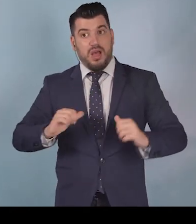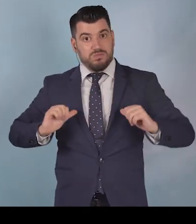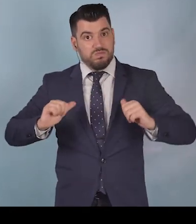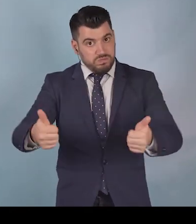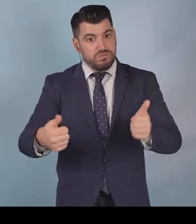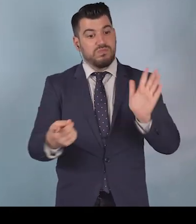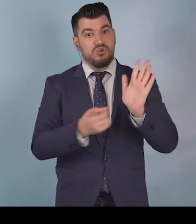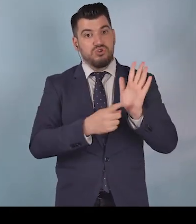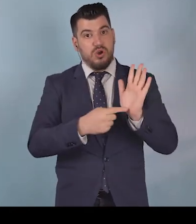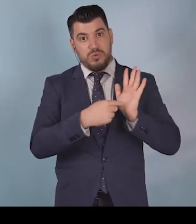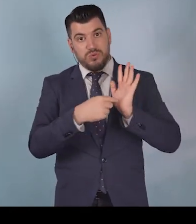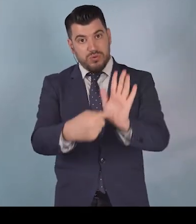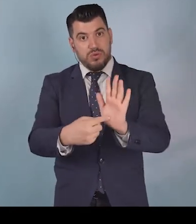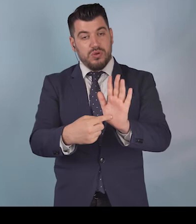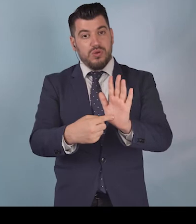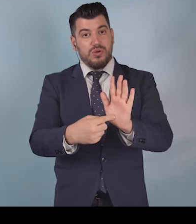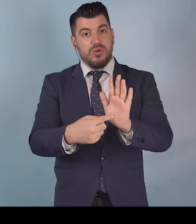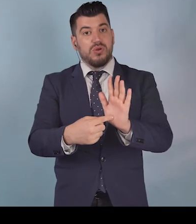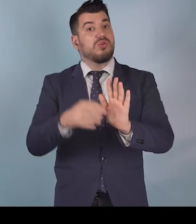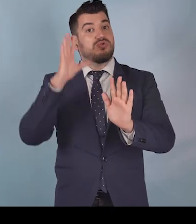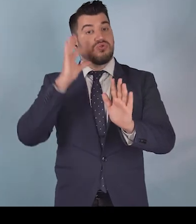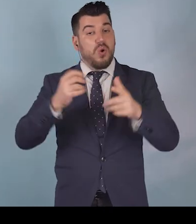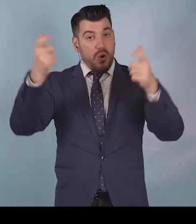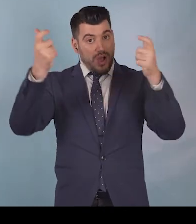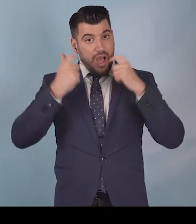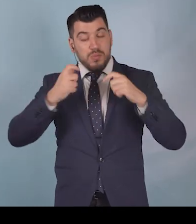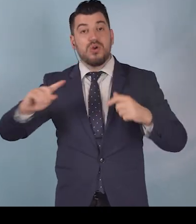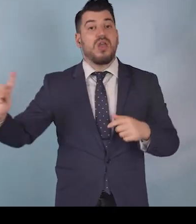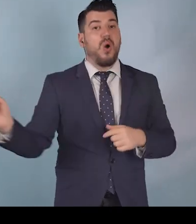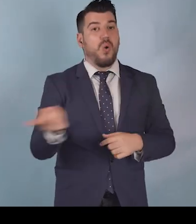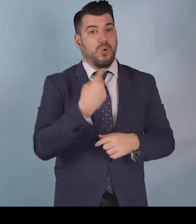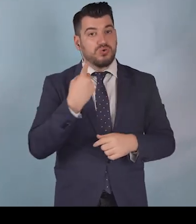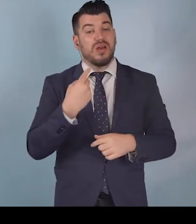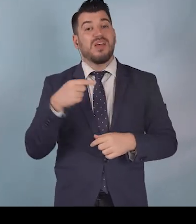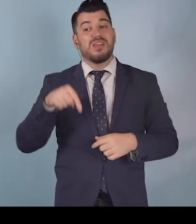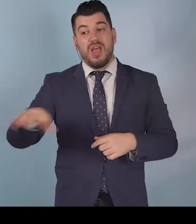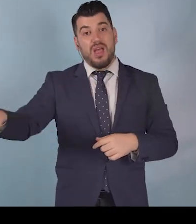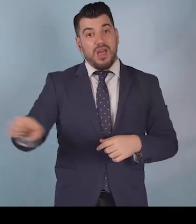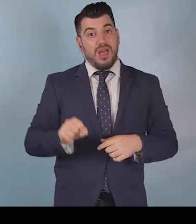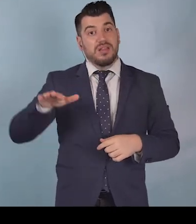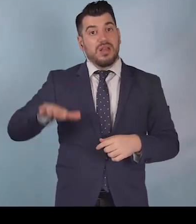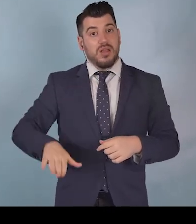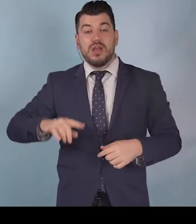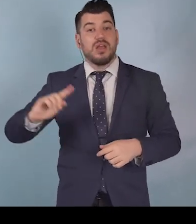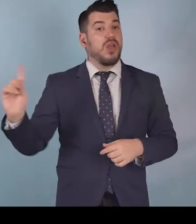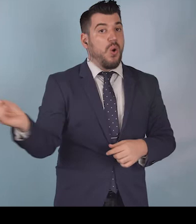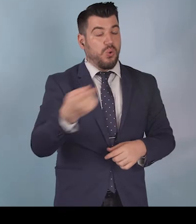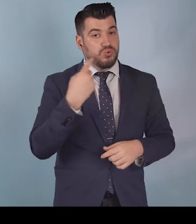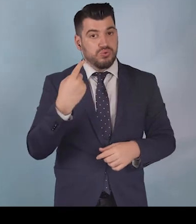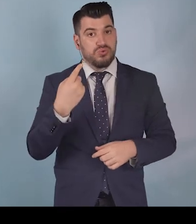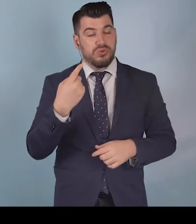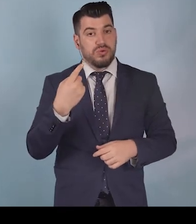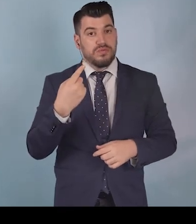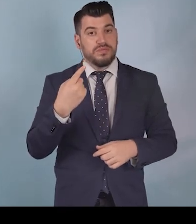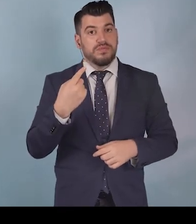κομμάτι που να την σηκώσει αυτή την πρωτοβουλία, να πάμε για γάμο για όλες όλους, ανεξάρτητα από το φύλο, και τεκνοθεσία για όλες